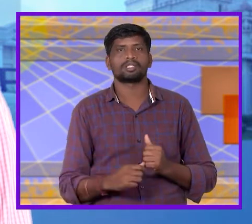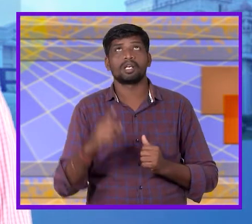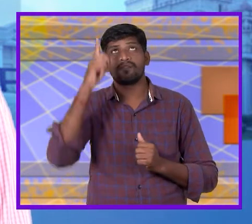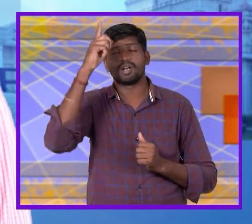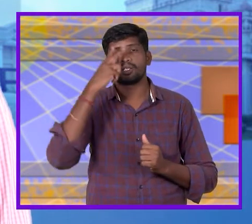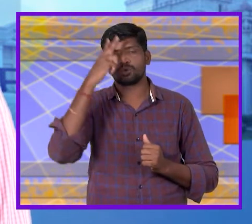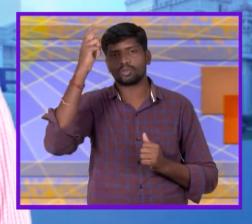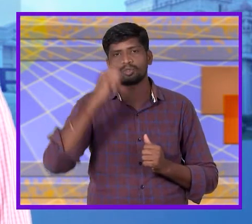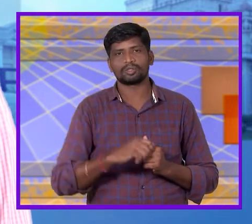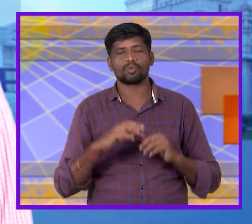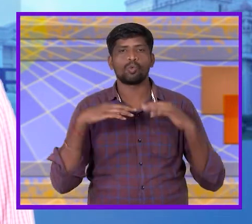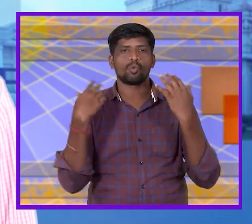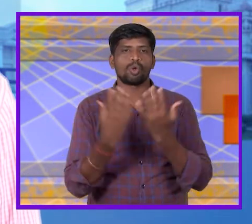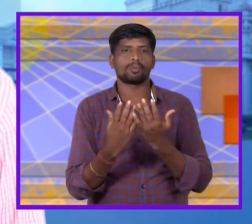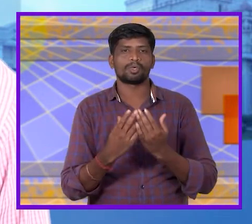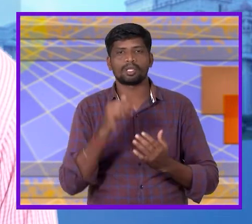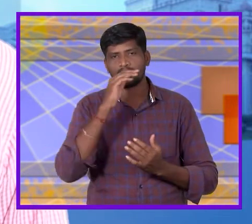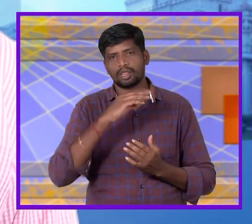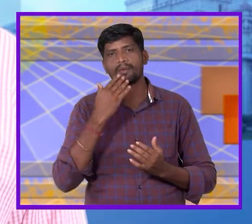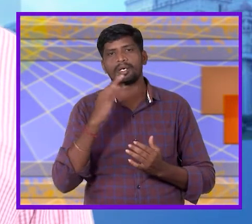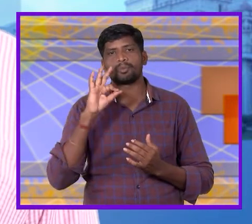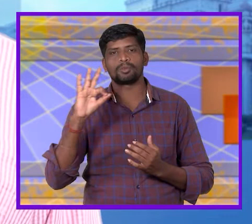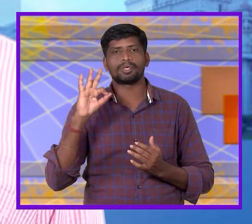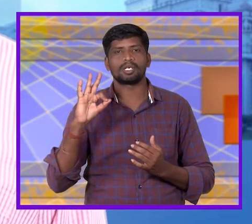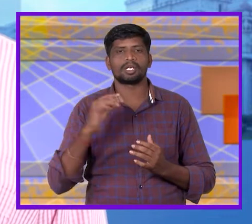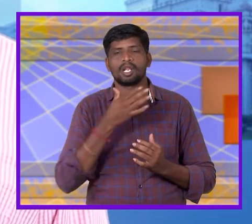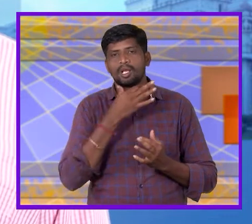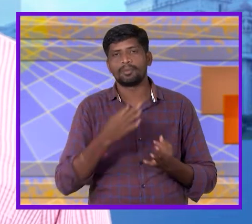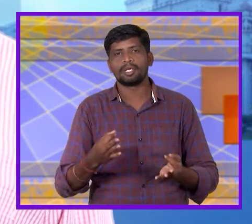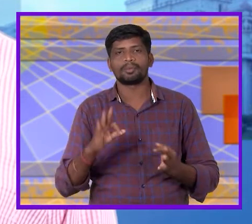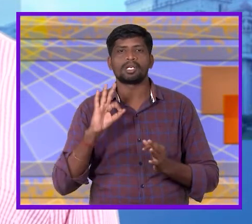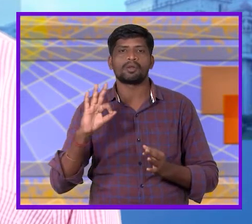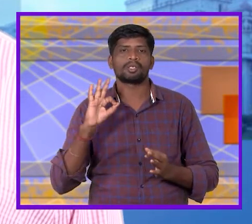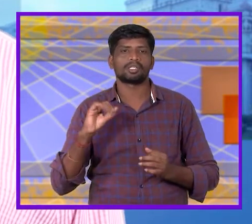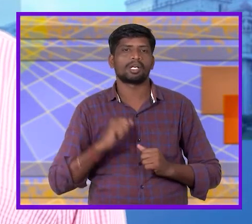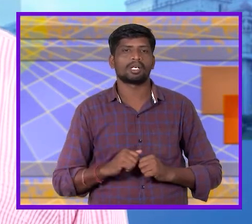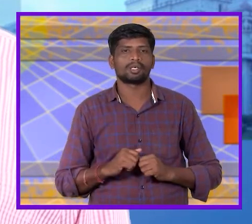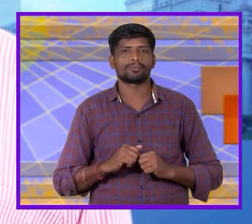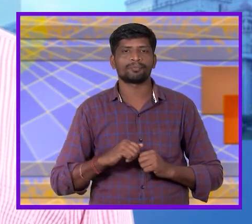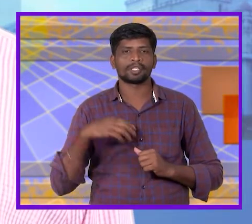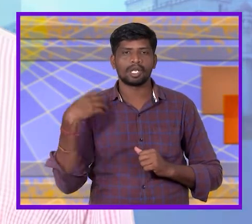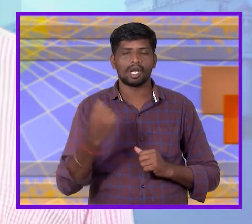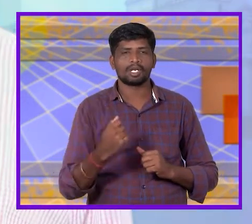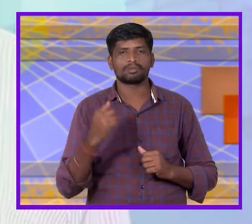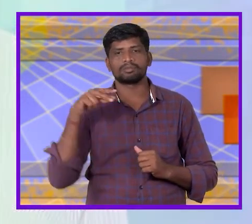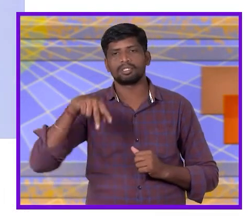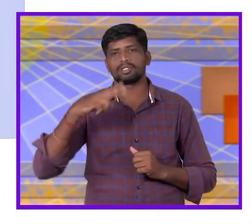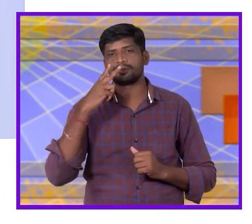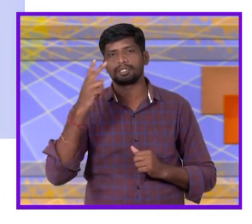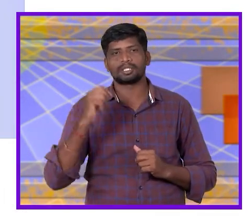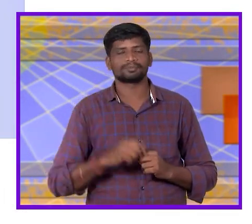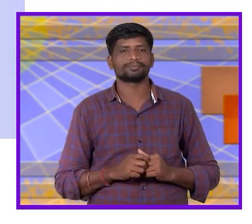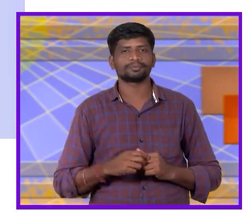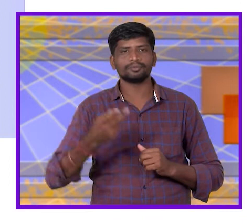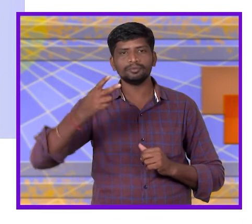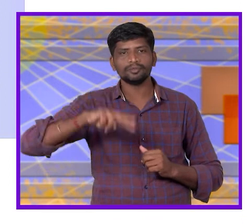தொடக்கூடிய அளவுக்கு, உலகம் முழுக்க தமிழினுடைய பெருமையை திருக்குறளினுடைய மேன்மையை உணர்த்தக்கூடிய அளவுக்கு நின்று கொண்டிருக்கிறது. அடுத்து